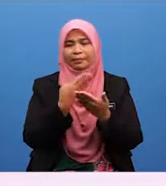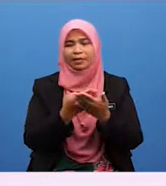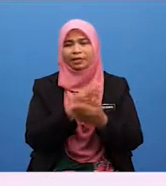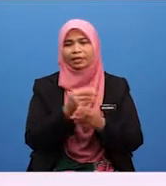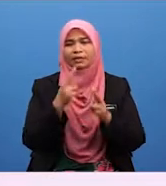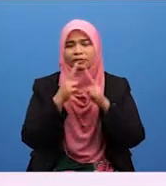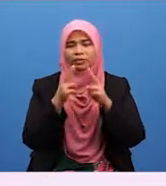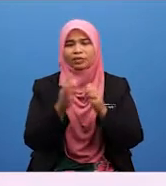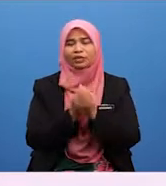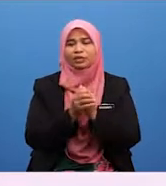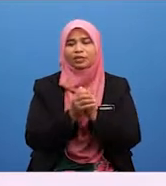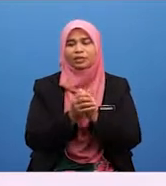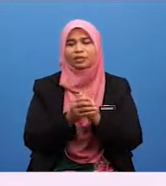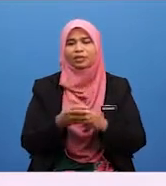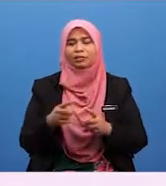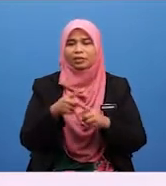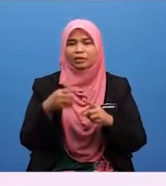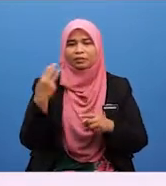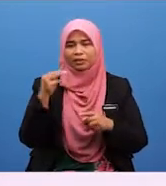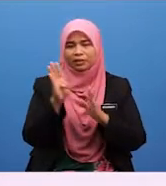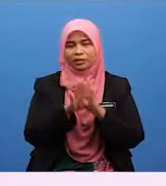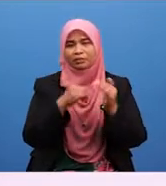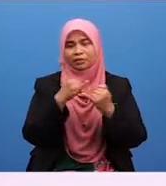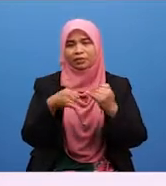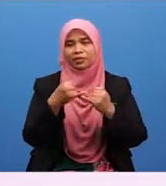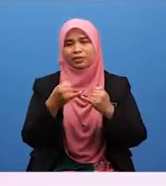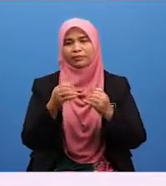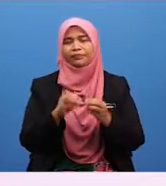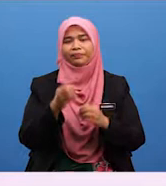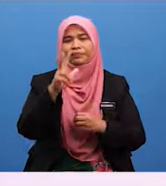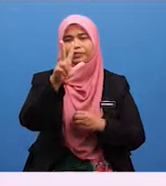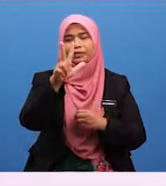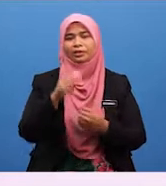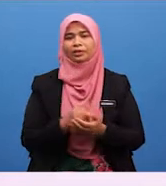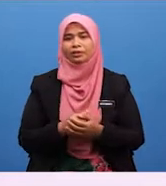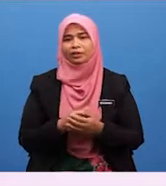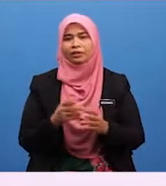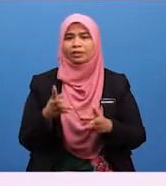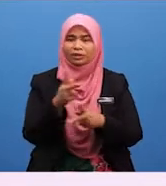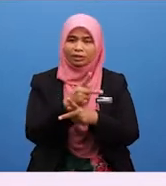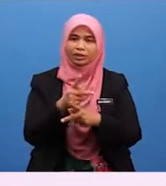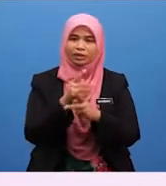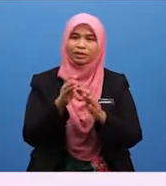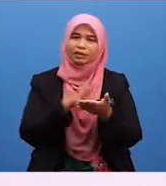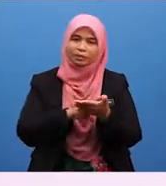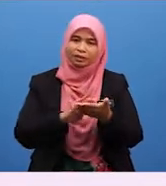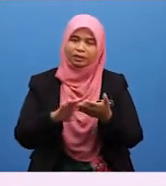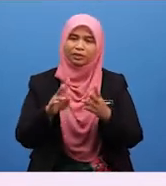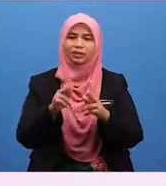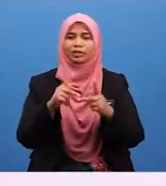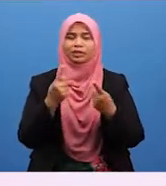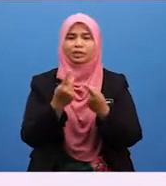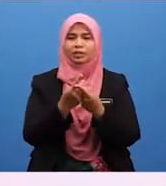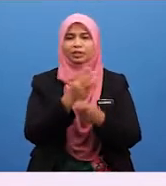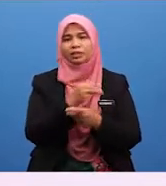mengucapkan tahniah apabila mereka berjaya. Ketiga, menjaga kebersihan kelas dan